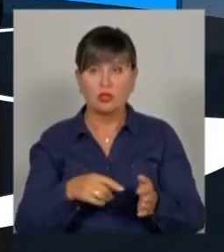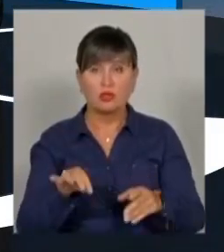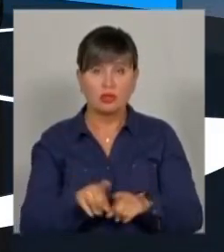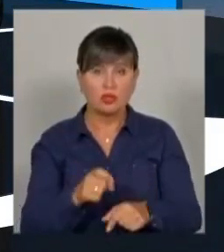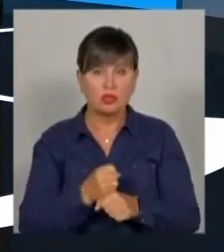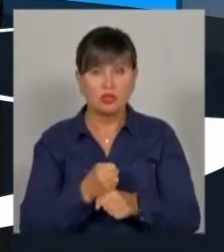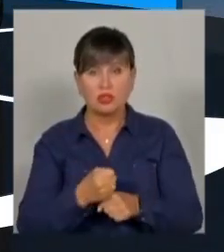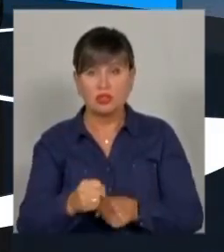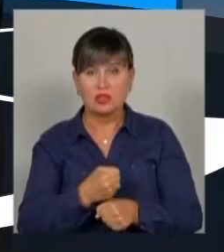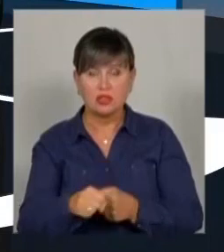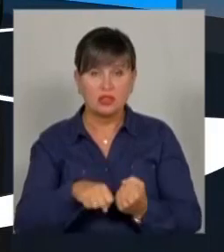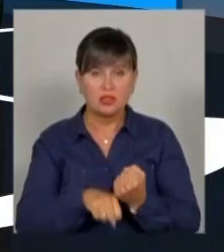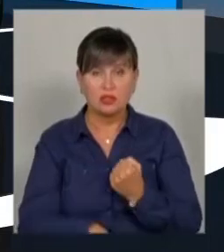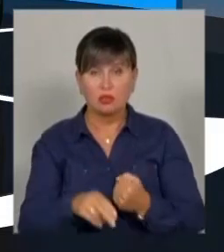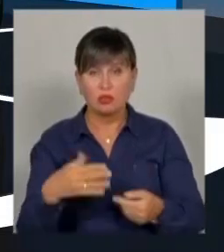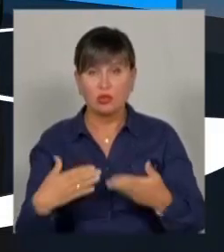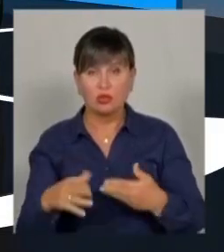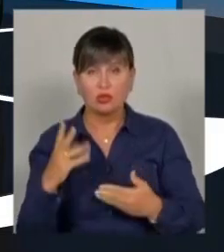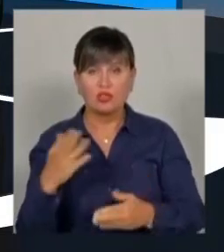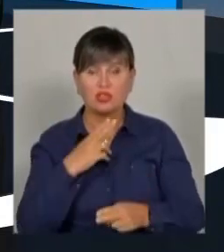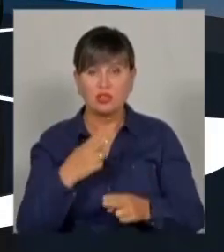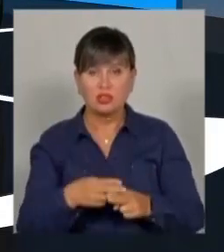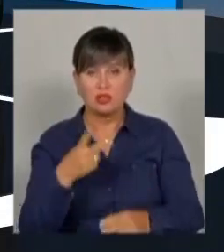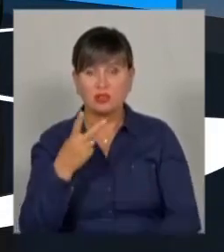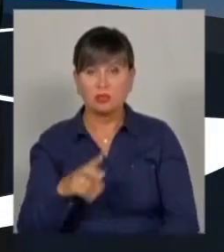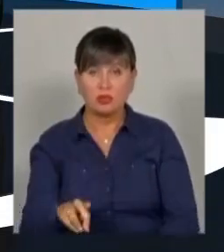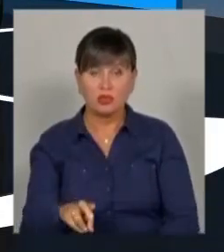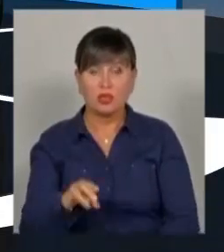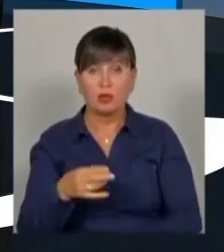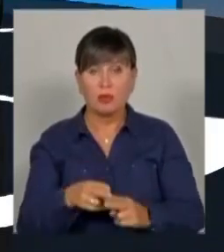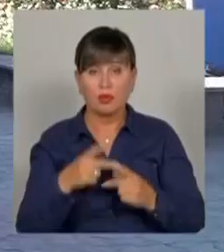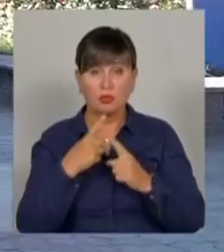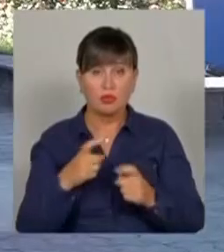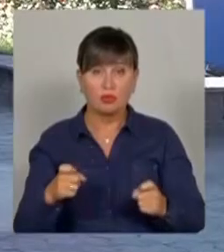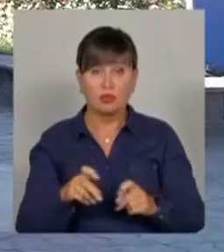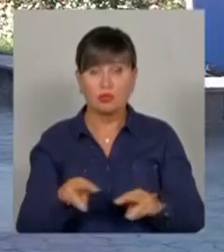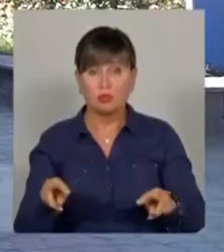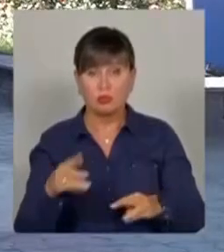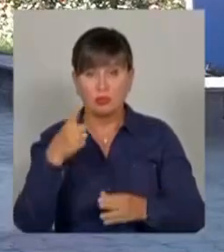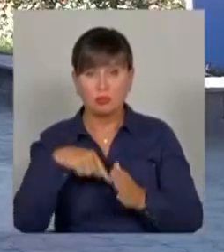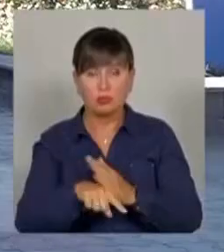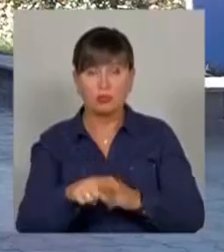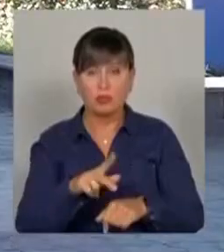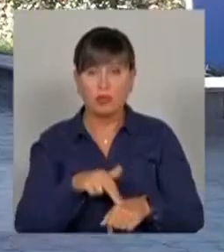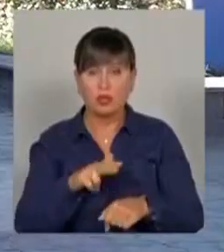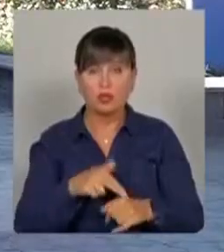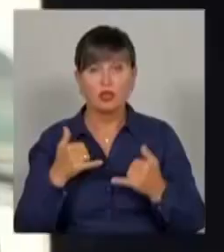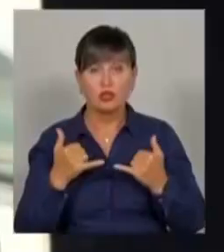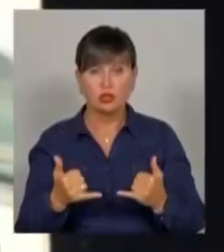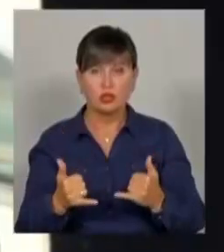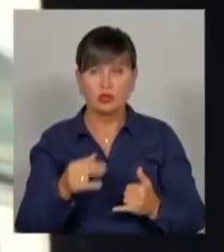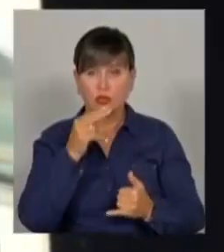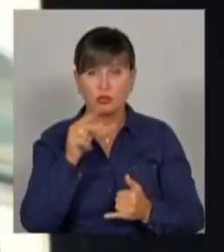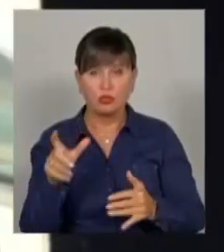совершал насильственные действия по отношению к ее сестре-близняшке. Об этом сообщили в департаменте полиции. Сейчас подозреваемый